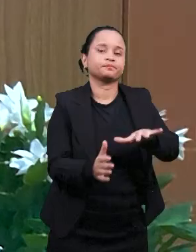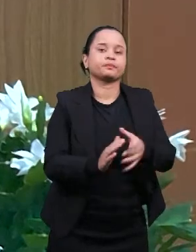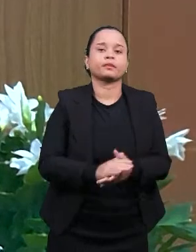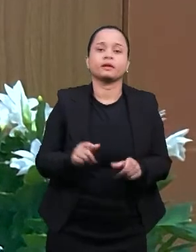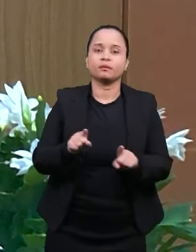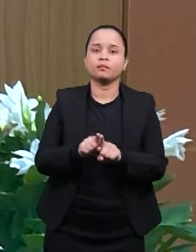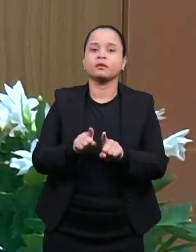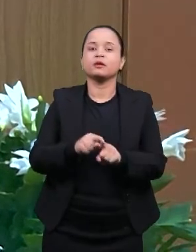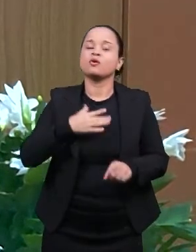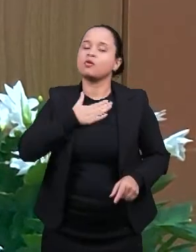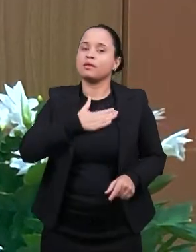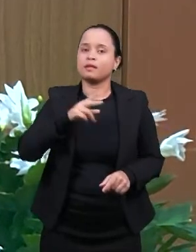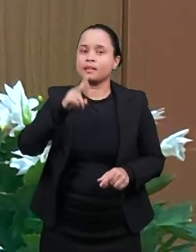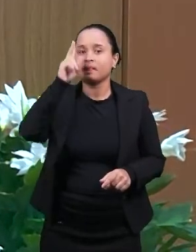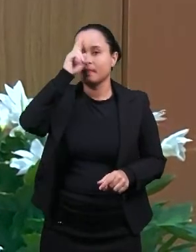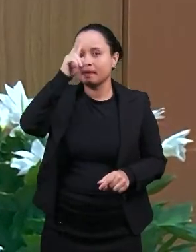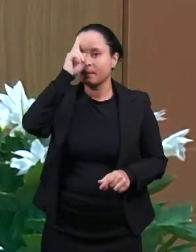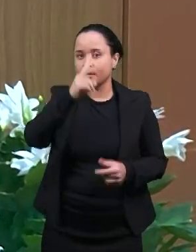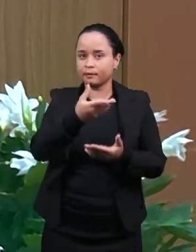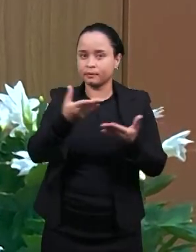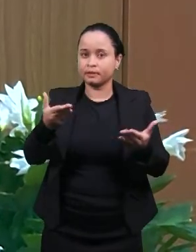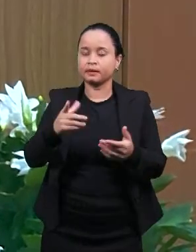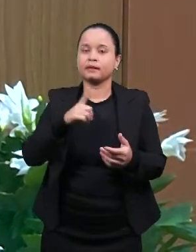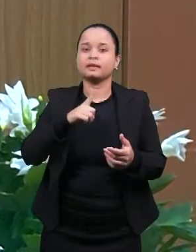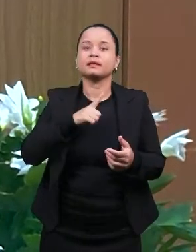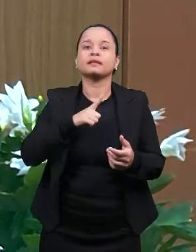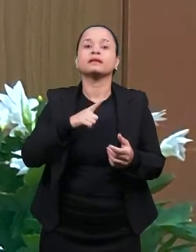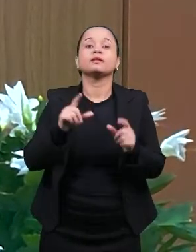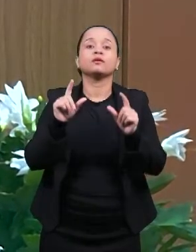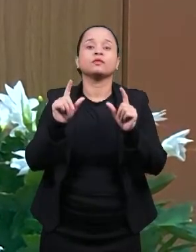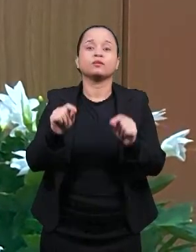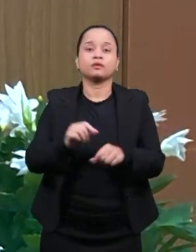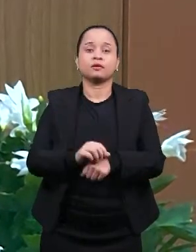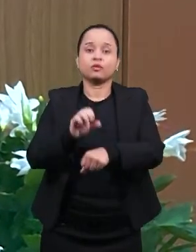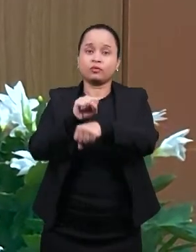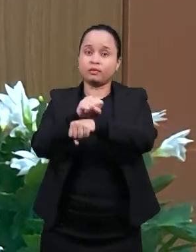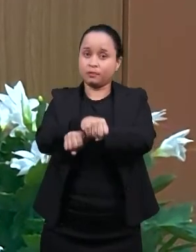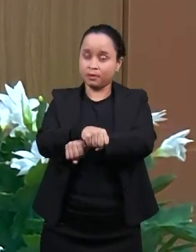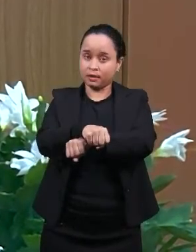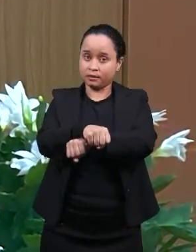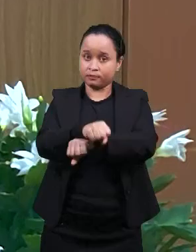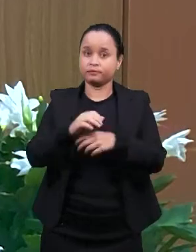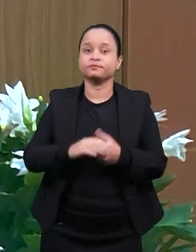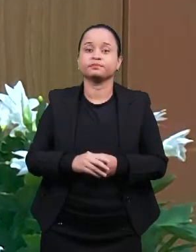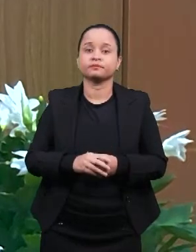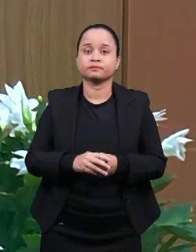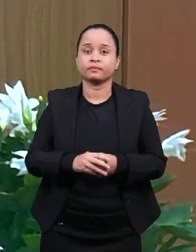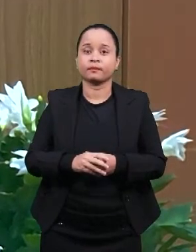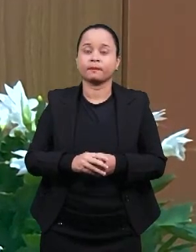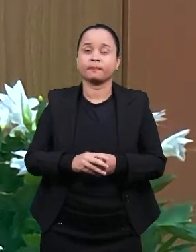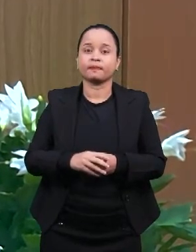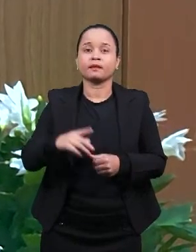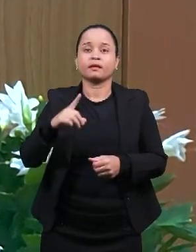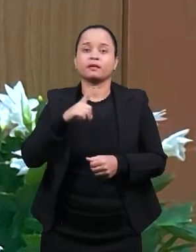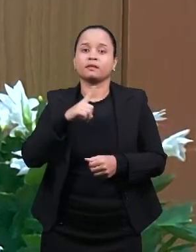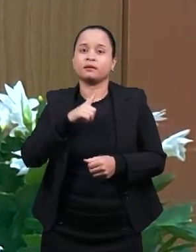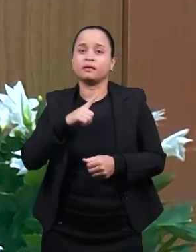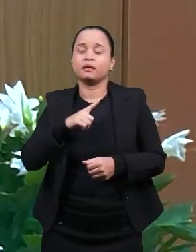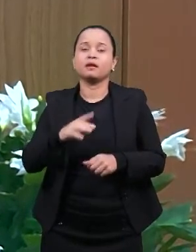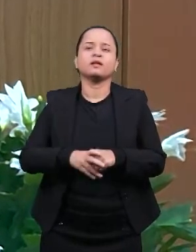еще напомнить нашим братьям и сестрам, что у нас семинар международный